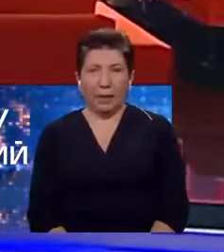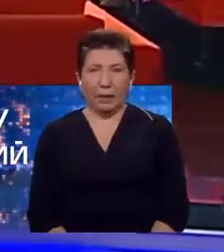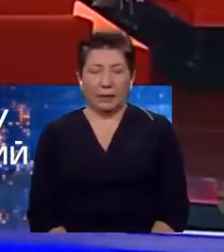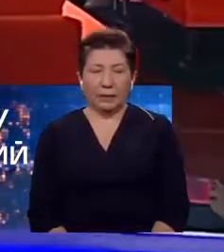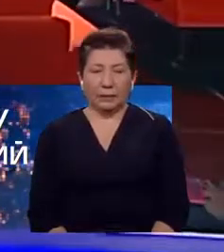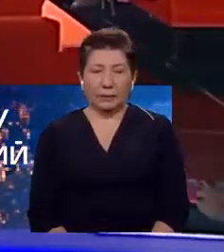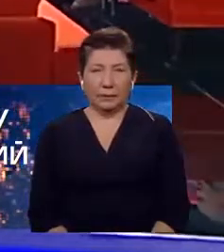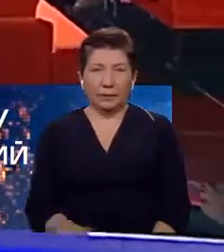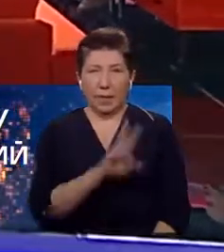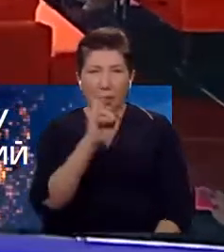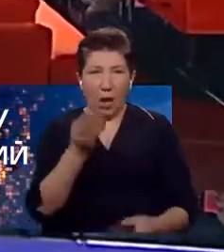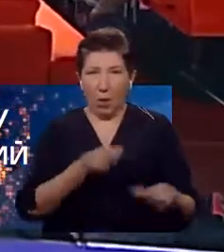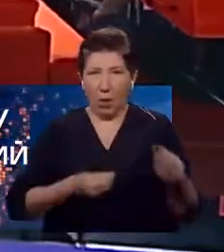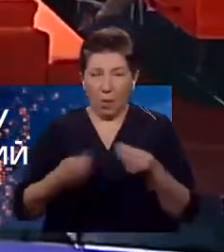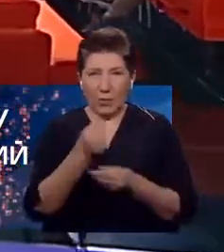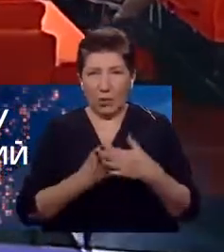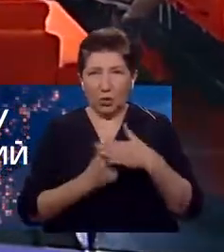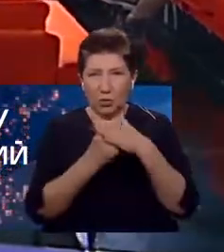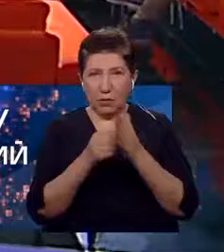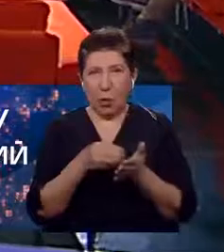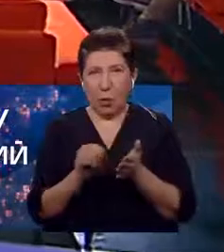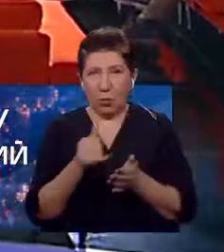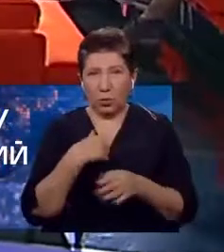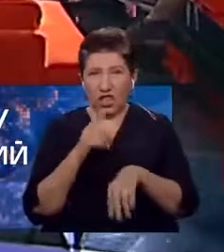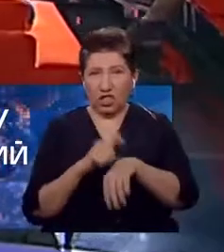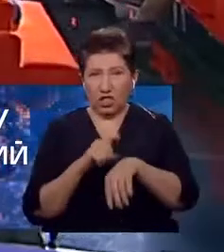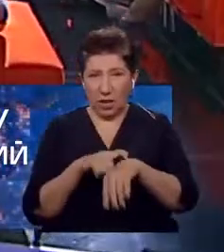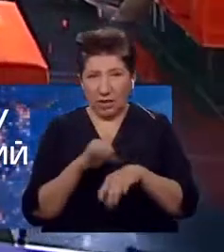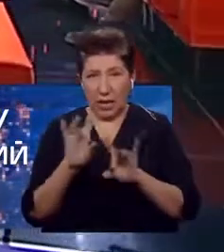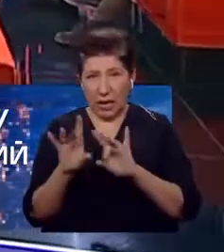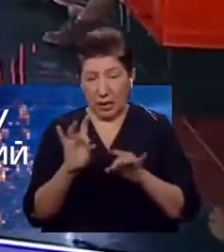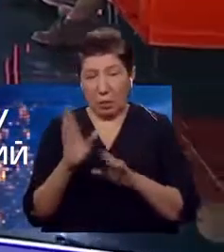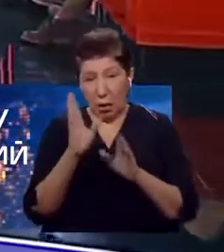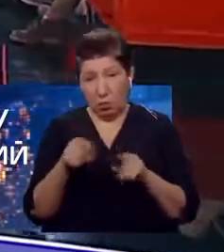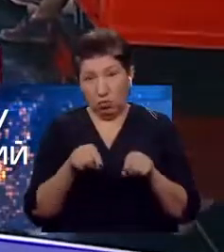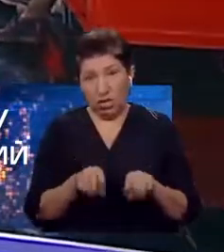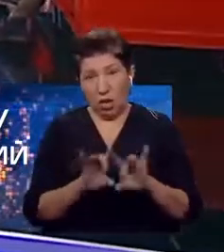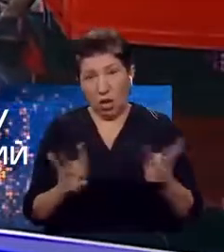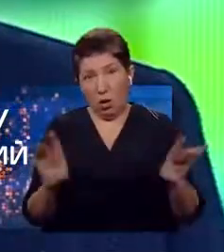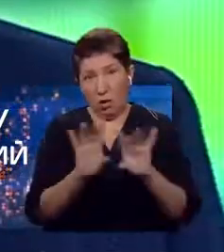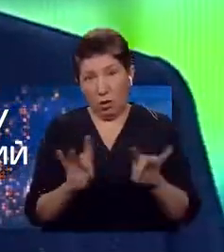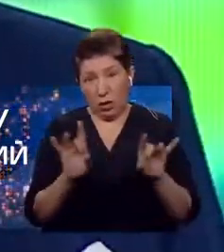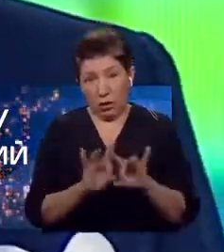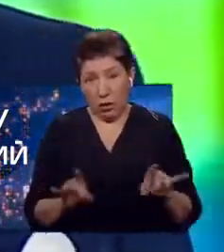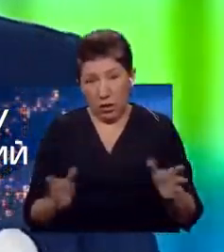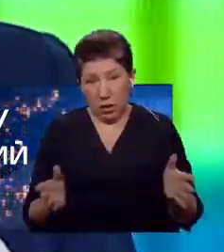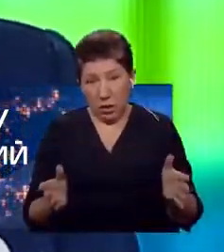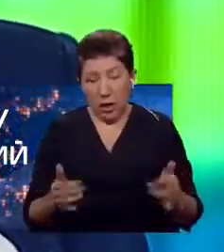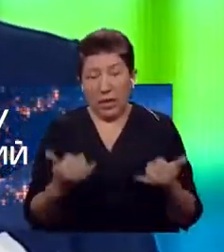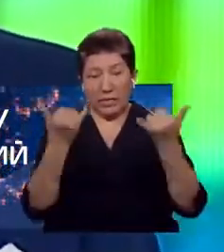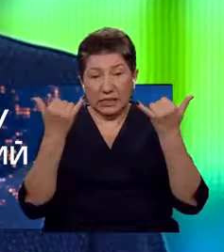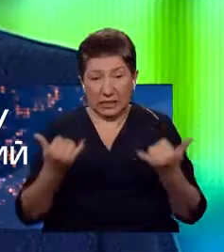На комерційній основі купите у нас час для реклами і будете все це говорити.